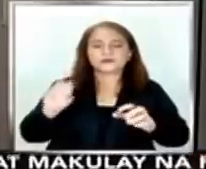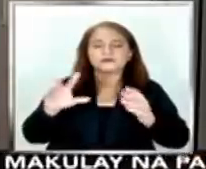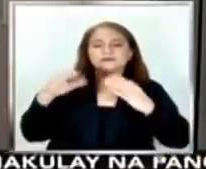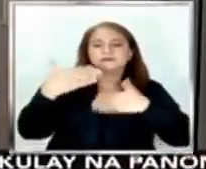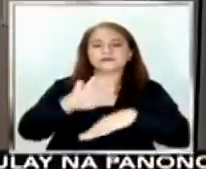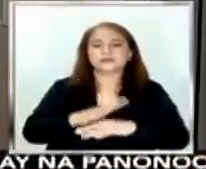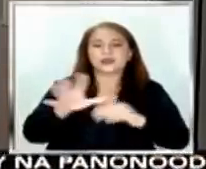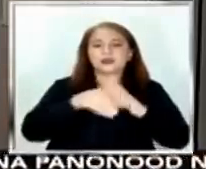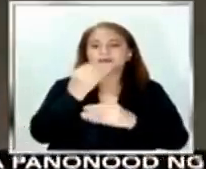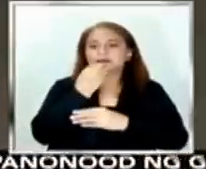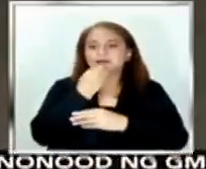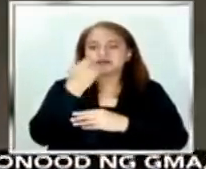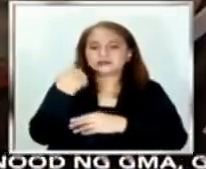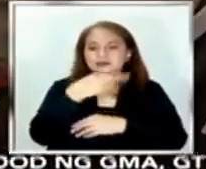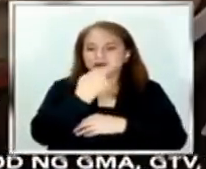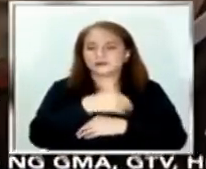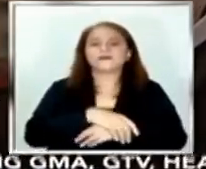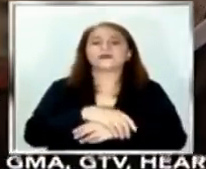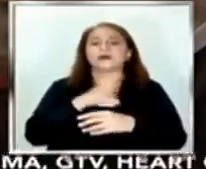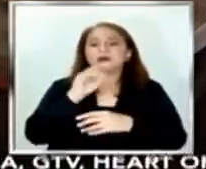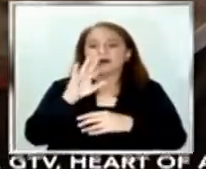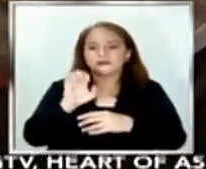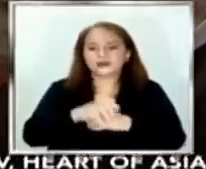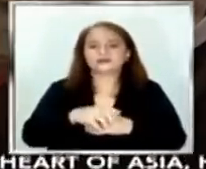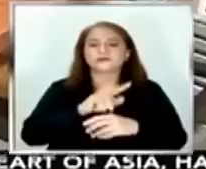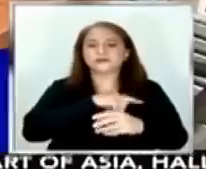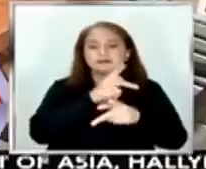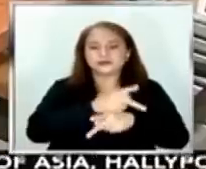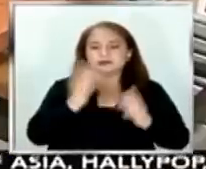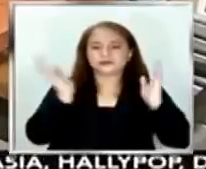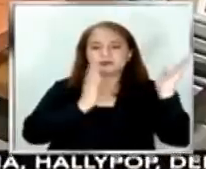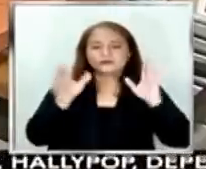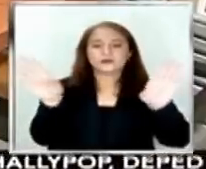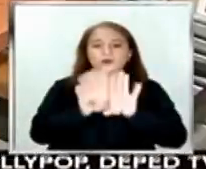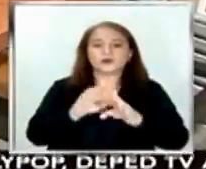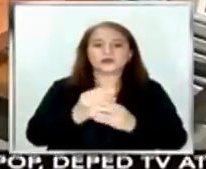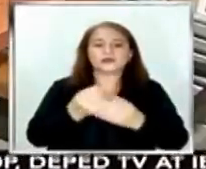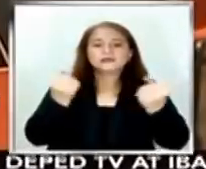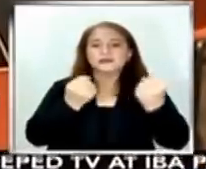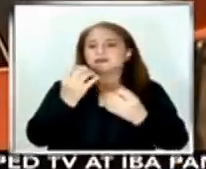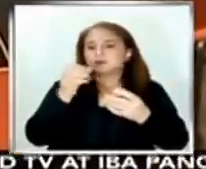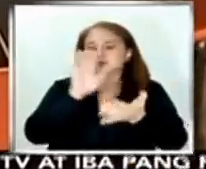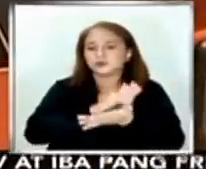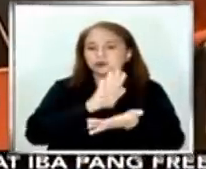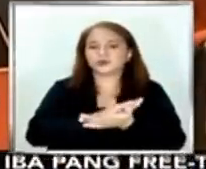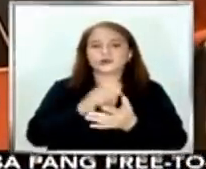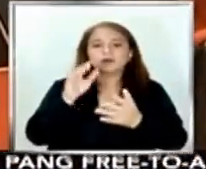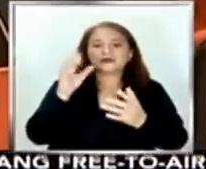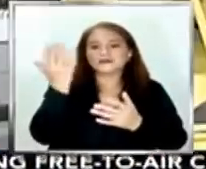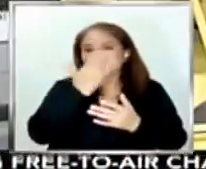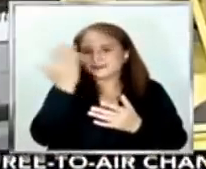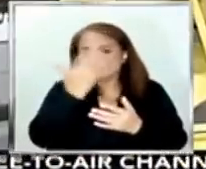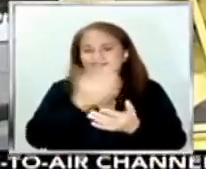dine-in restaurant, cafe at personal care service. Muling isinara ang mga driving school, sinehan, video o game arcade,